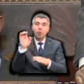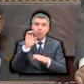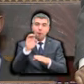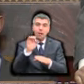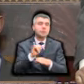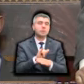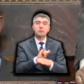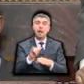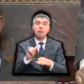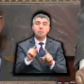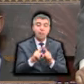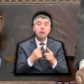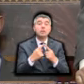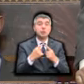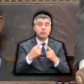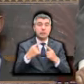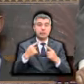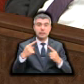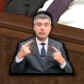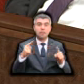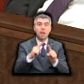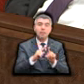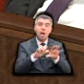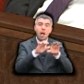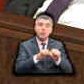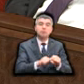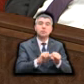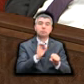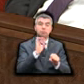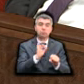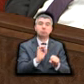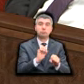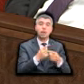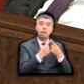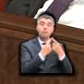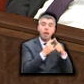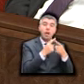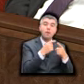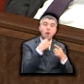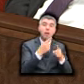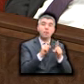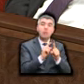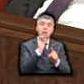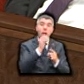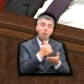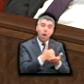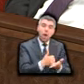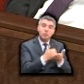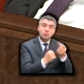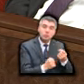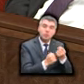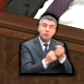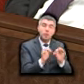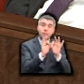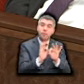إقامة طويلة الأمد إن لم نقل دائمة، لا تتوفر لهم أبسط الشروط الضرورية. نتحدث عن